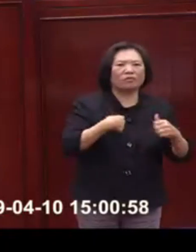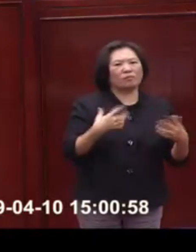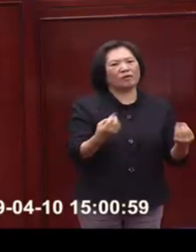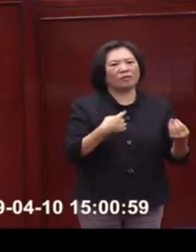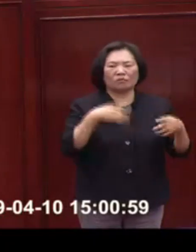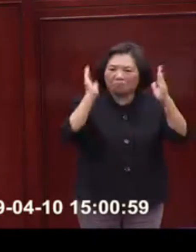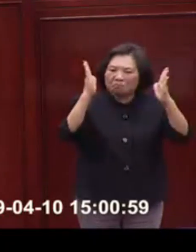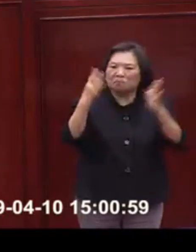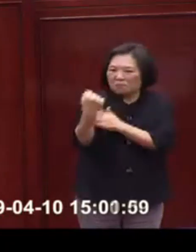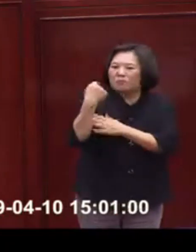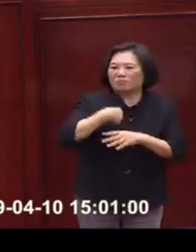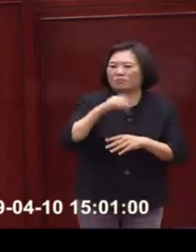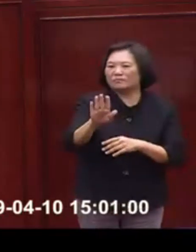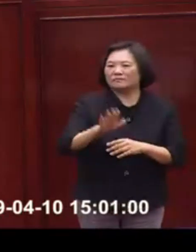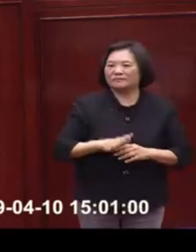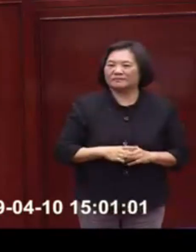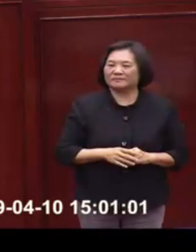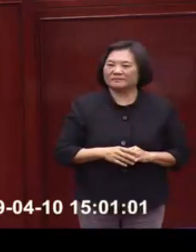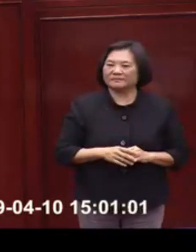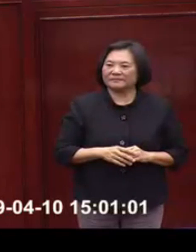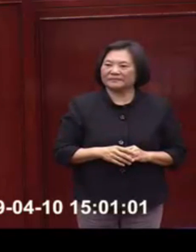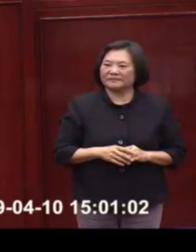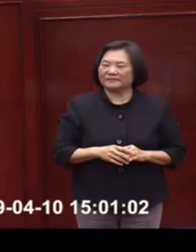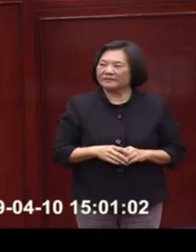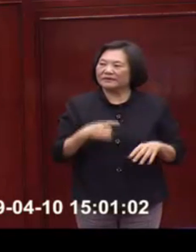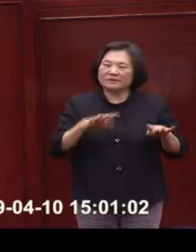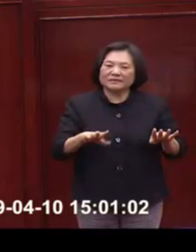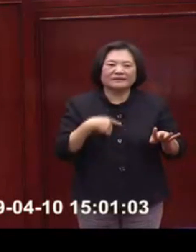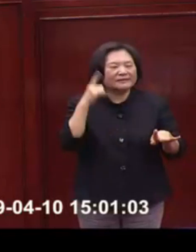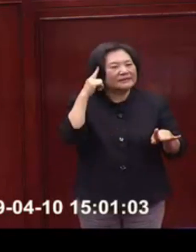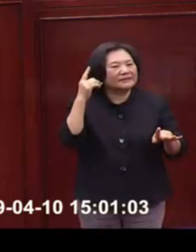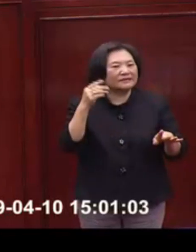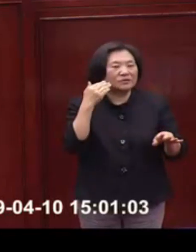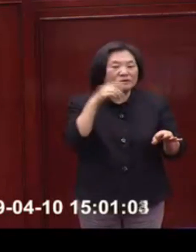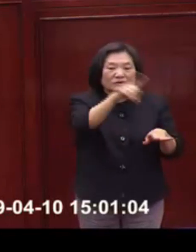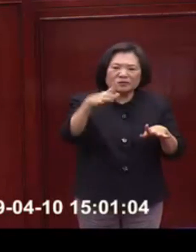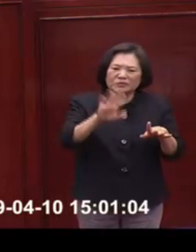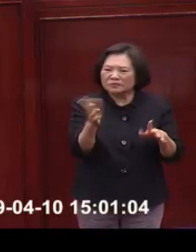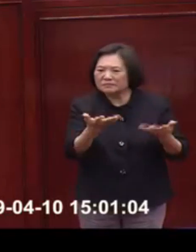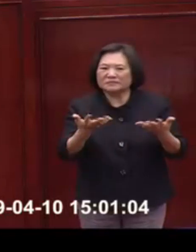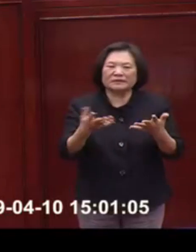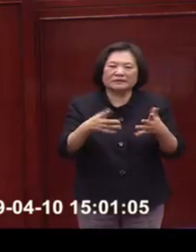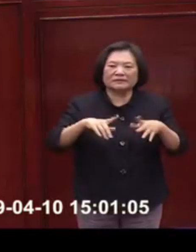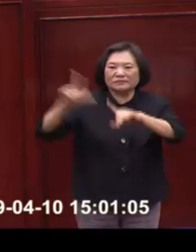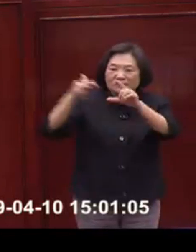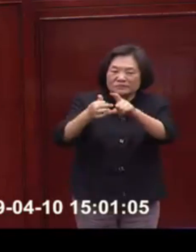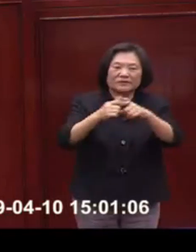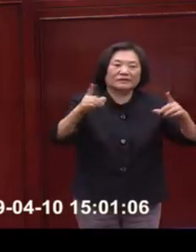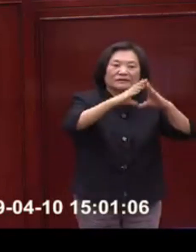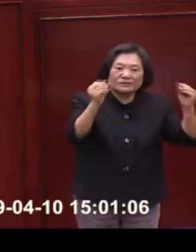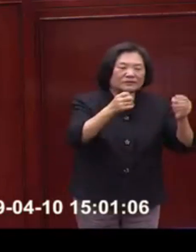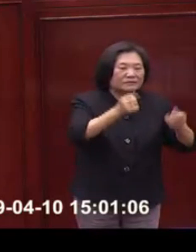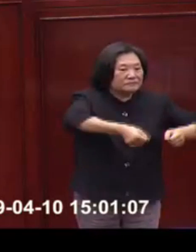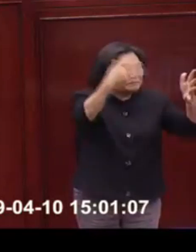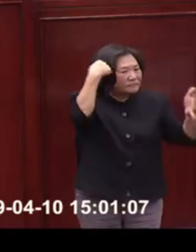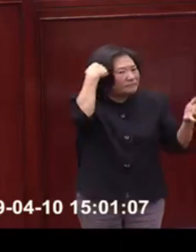认真在做市政。那这个还是一样的。那个如果有特殊的题目，不管是东区的大巨蛋哦，或是住宅政